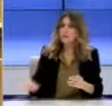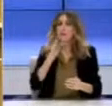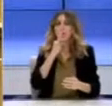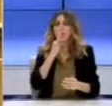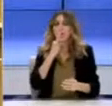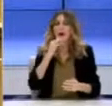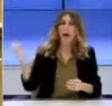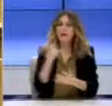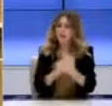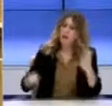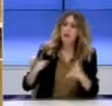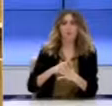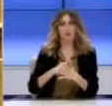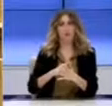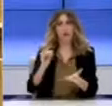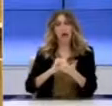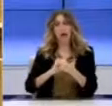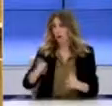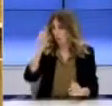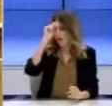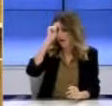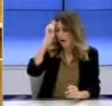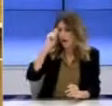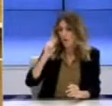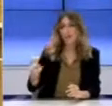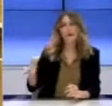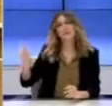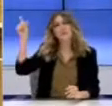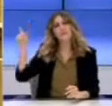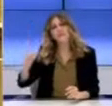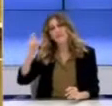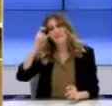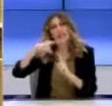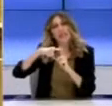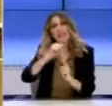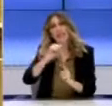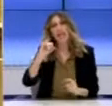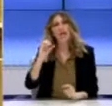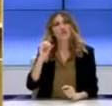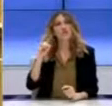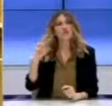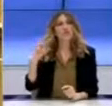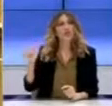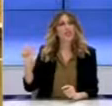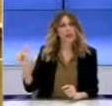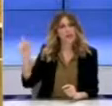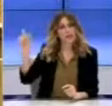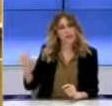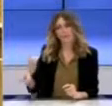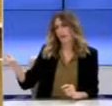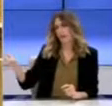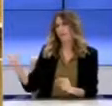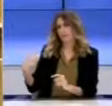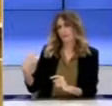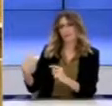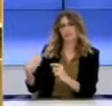όνομα, αλλά ποτέ δεν ακούστηκε ότι τον αγνόησα ή ότι δεν αναζήτησα τη συμβουλή του και τη